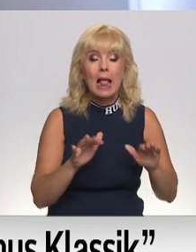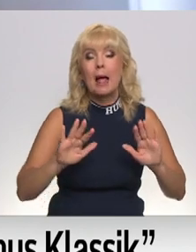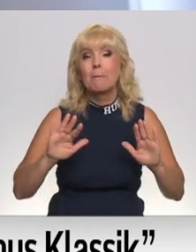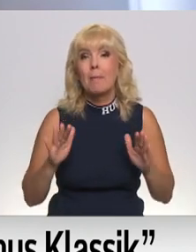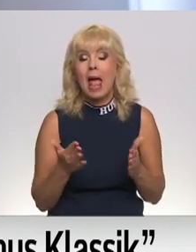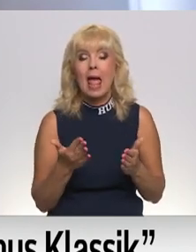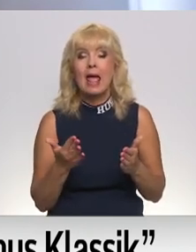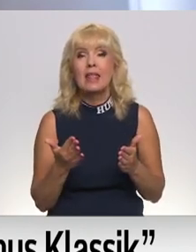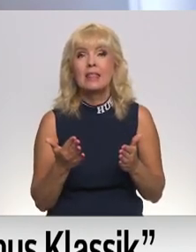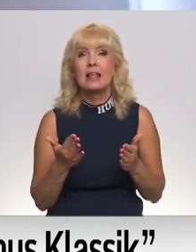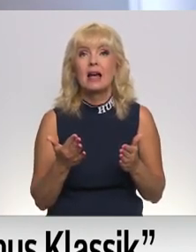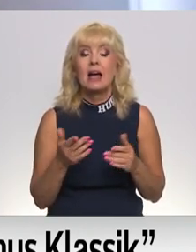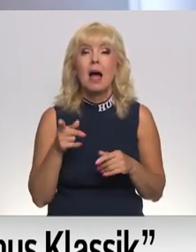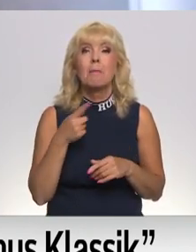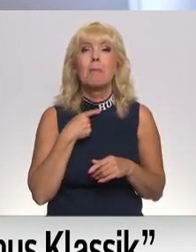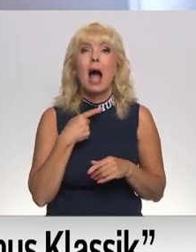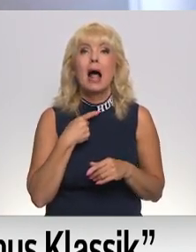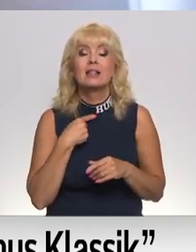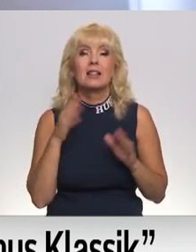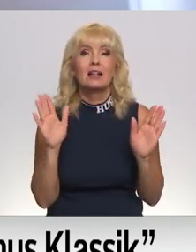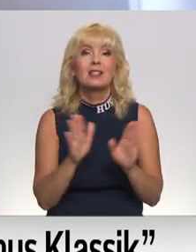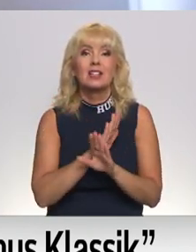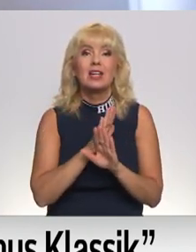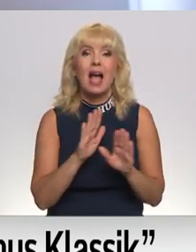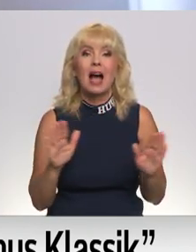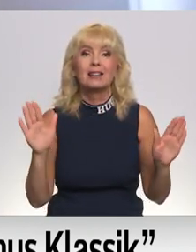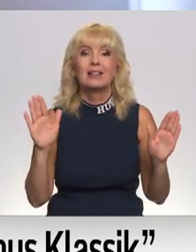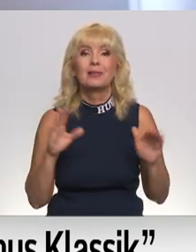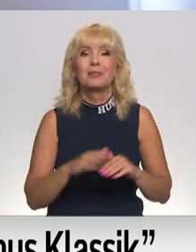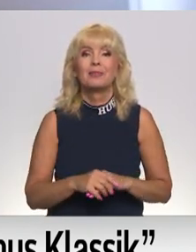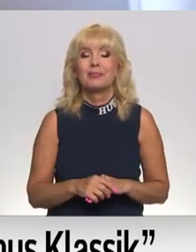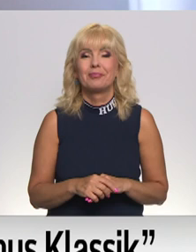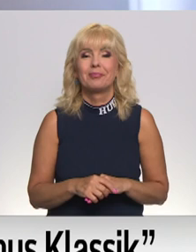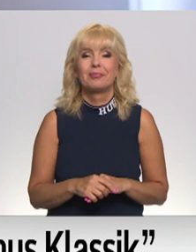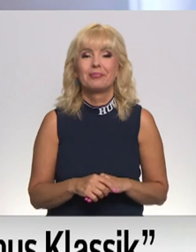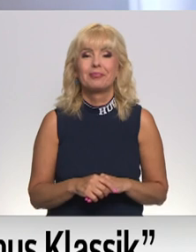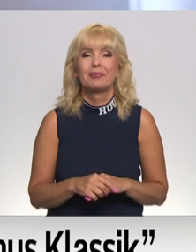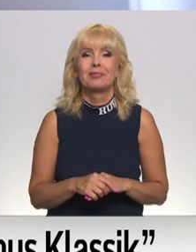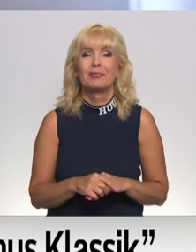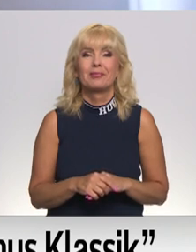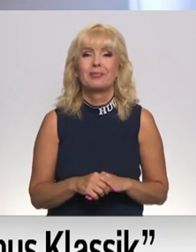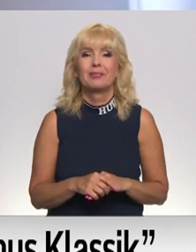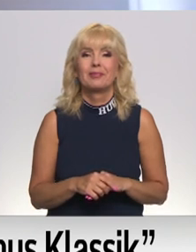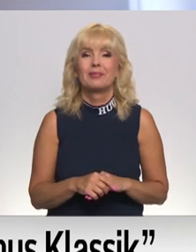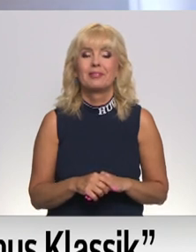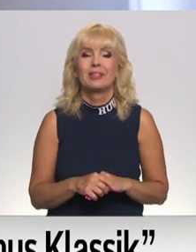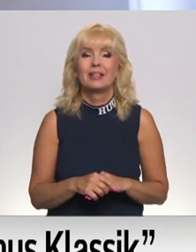bet tās tā balss dzied tāda tārī, rārī,